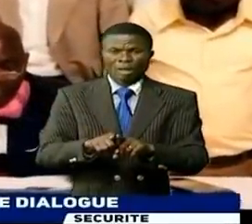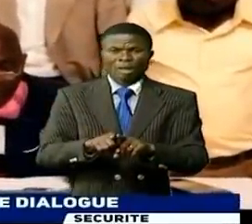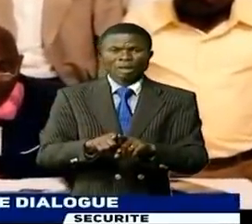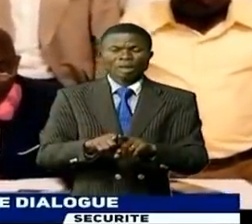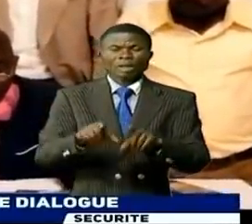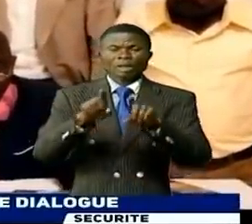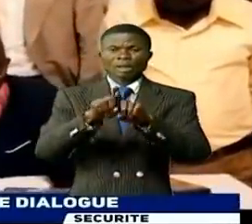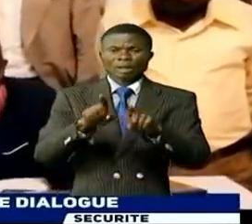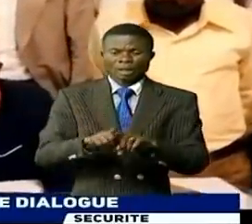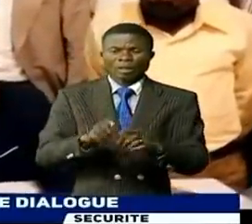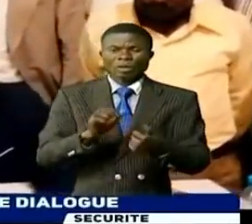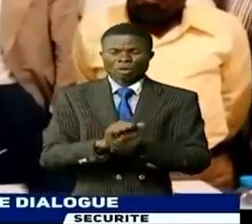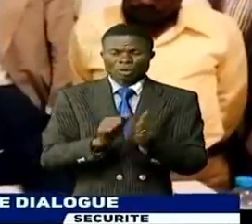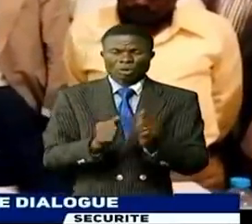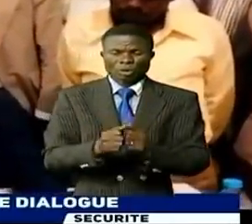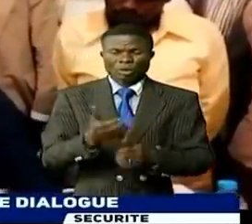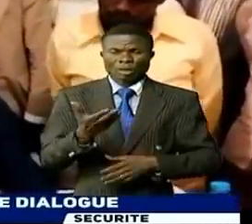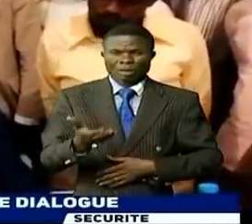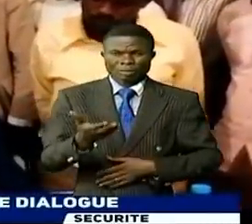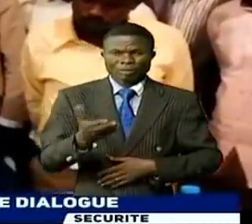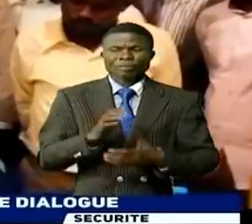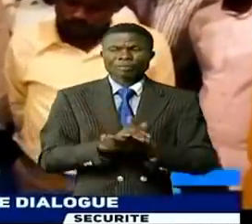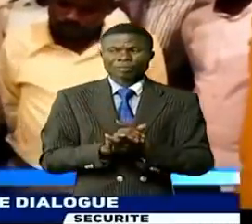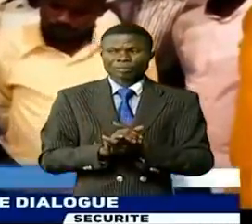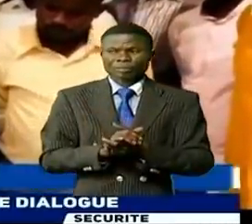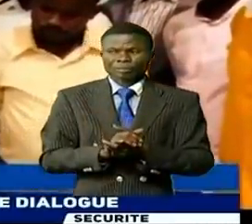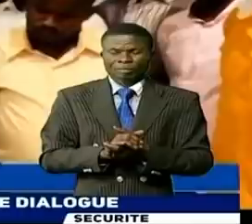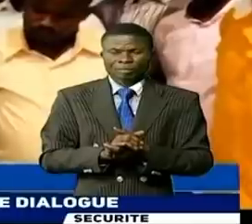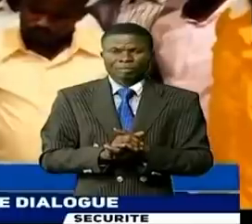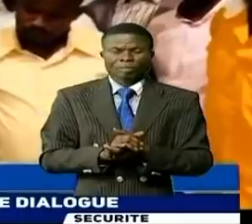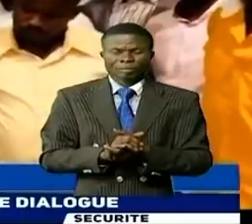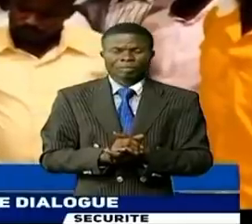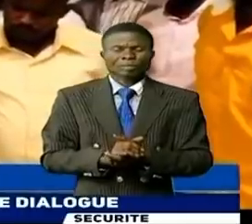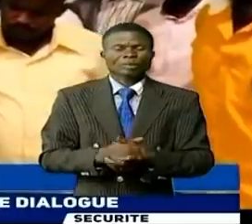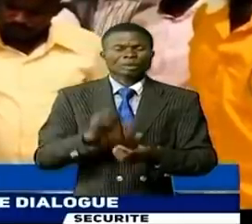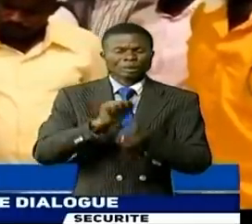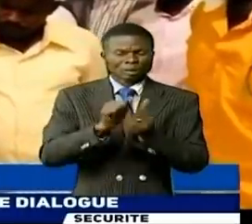délai. Accélérer la mise en œuvre des programmes